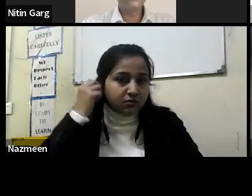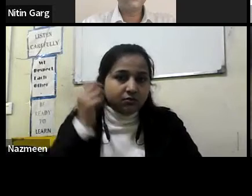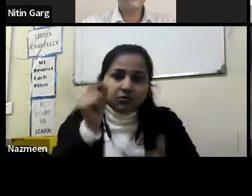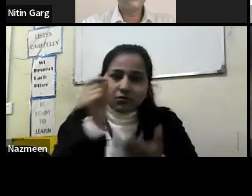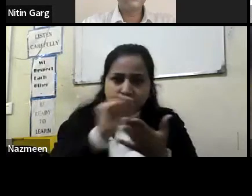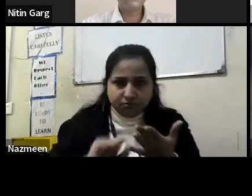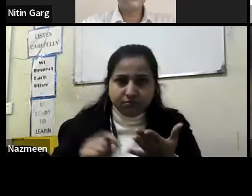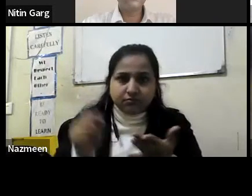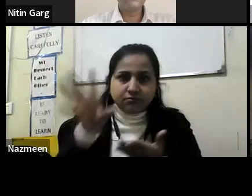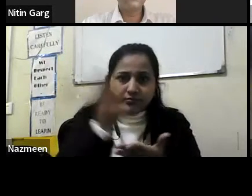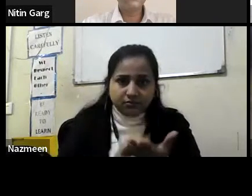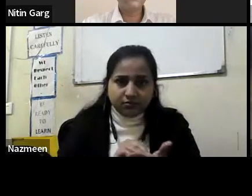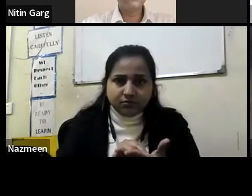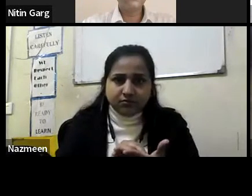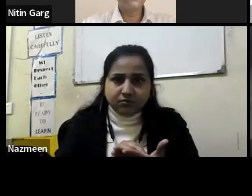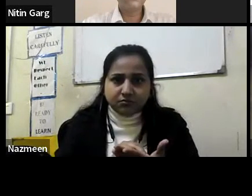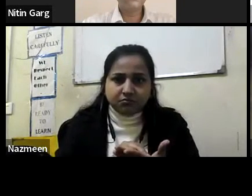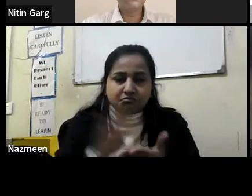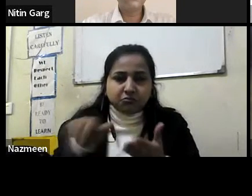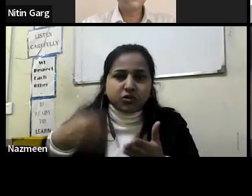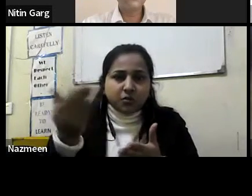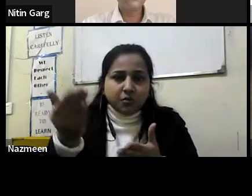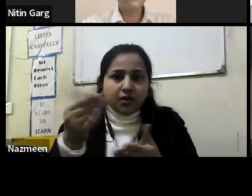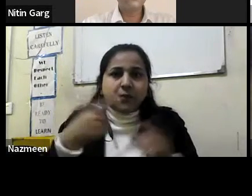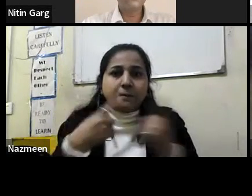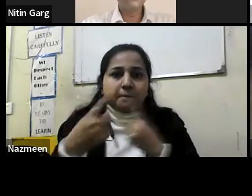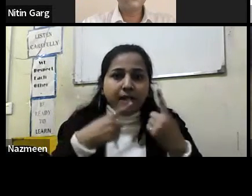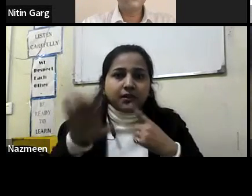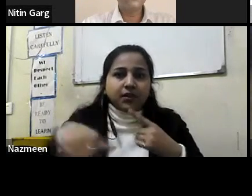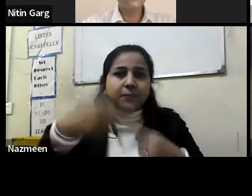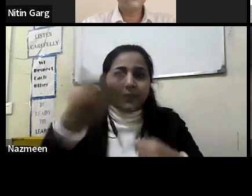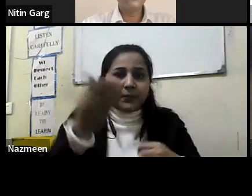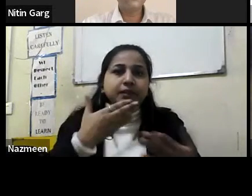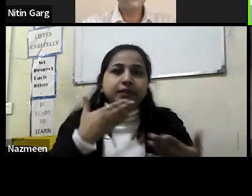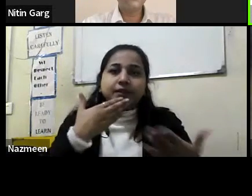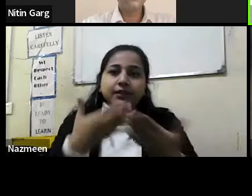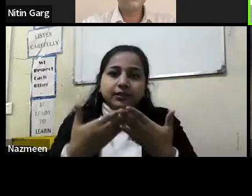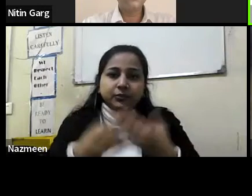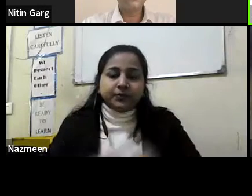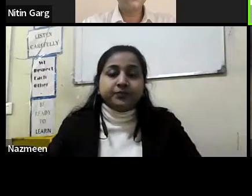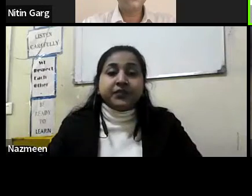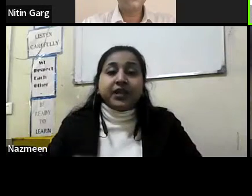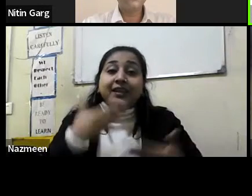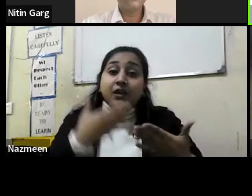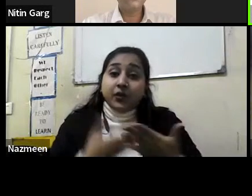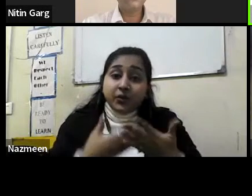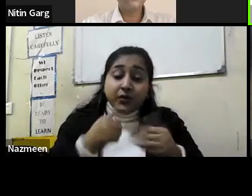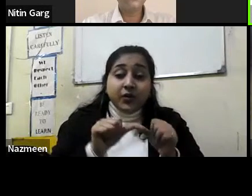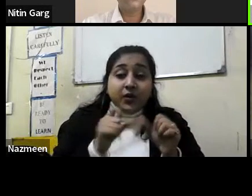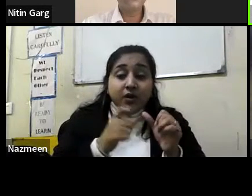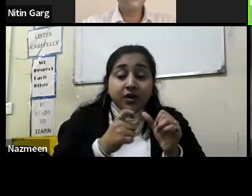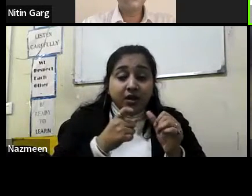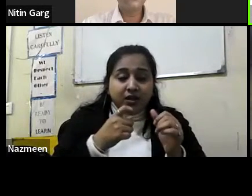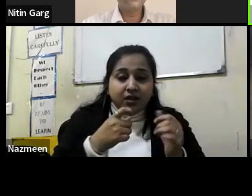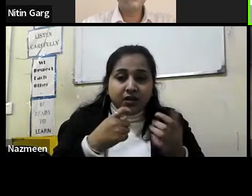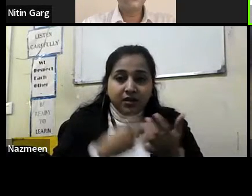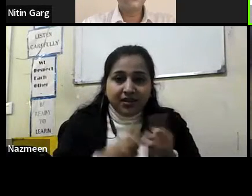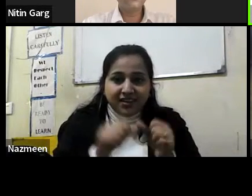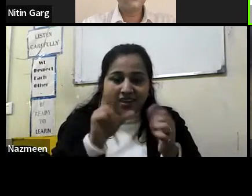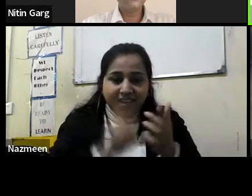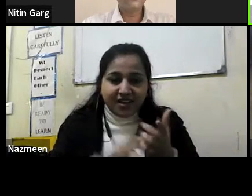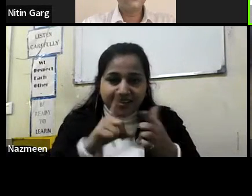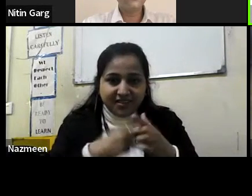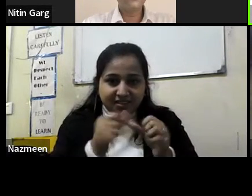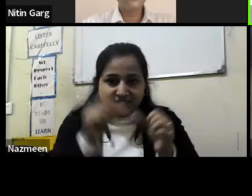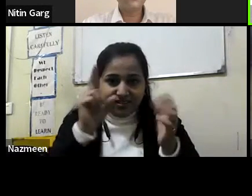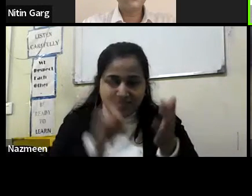Wherever it's the right time, we can take that up. Thank you. थैंक यू रंजन। और ऑडियंस से एक दरखास्त आई है